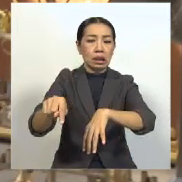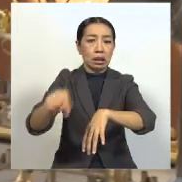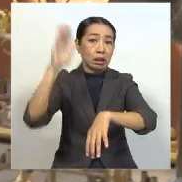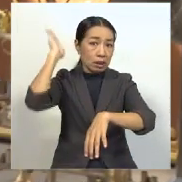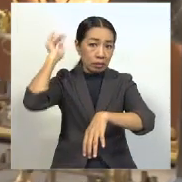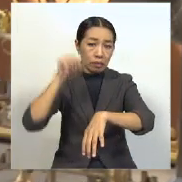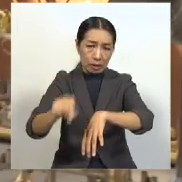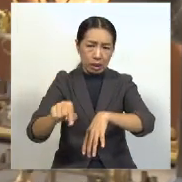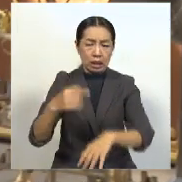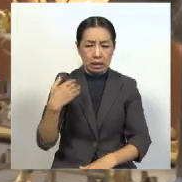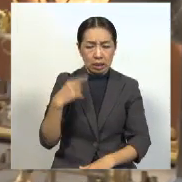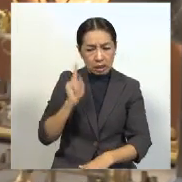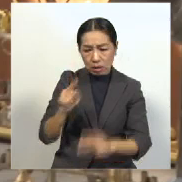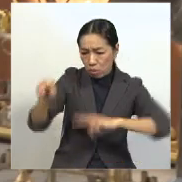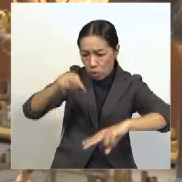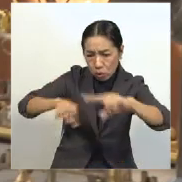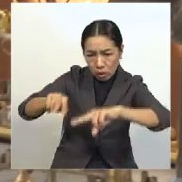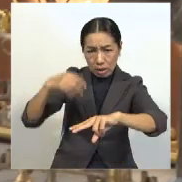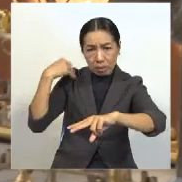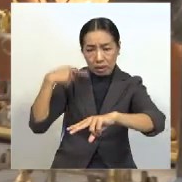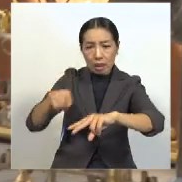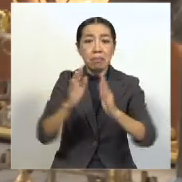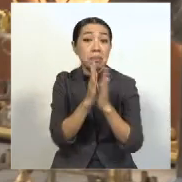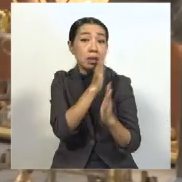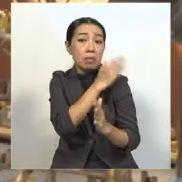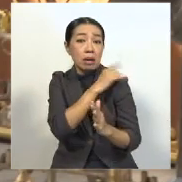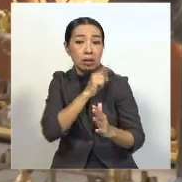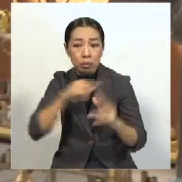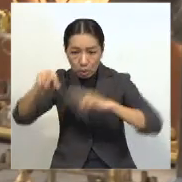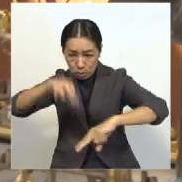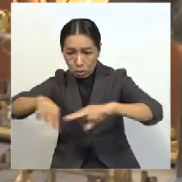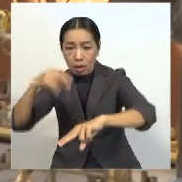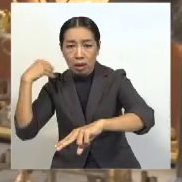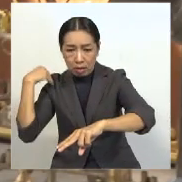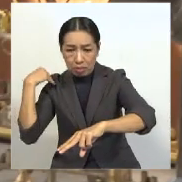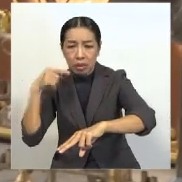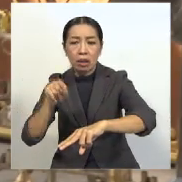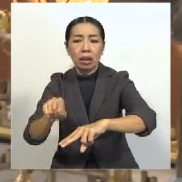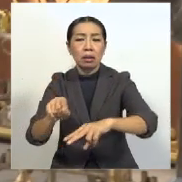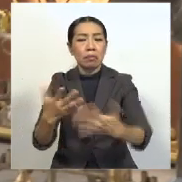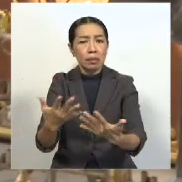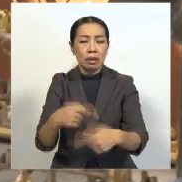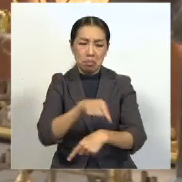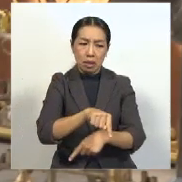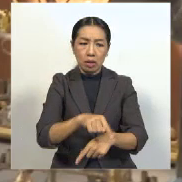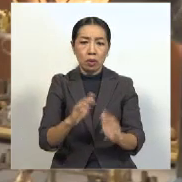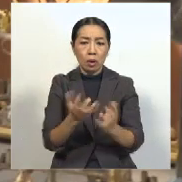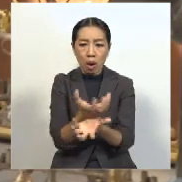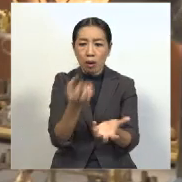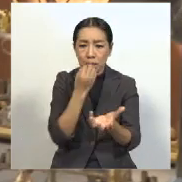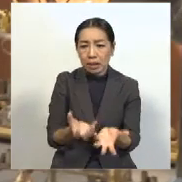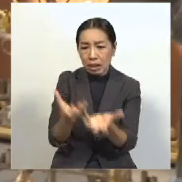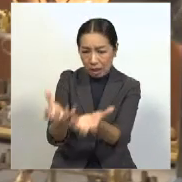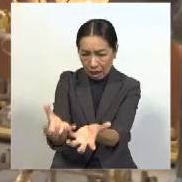านหลังก็จะมีการดูแลมีพระที่ท่านดูแลอยู่ก็จะมีการให้อาหารแล้วก็มีทางญาติโย